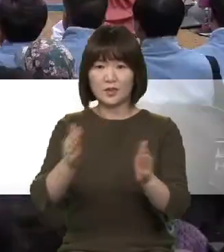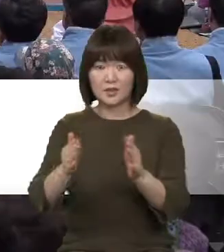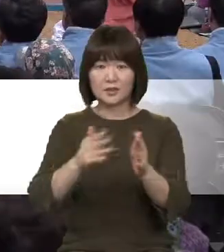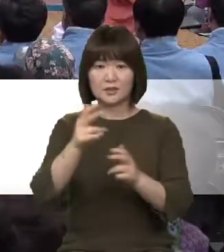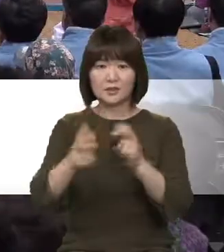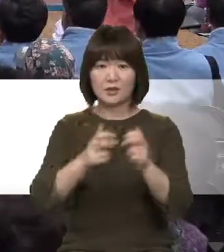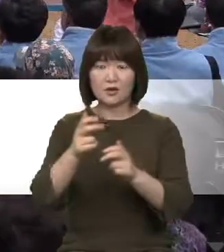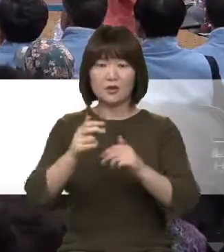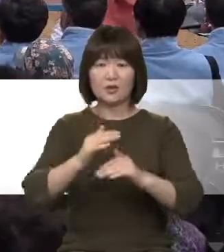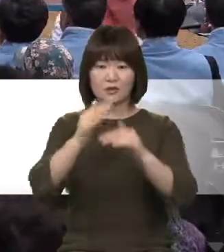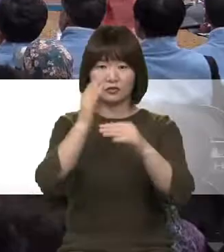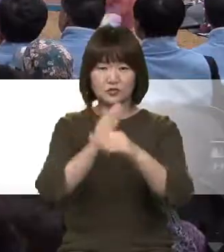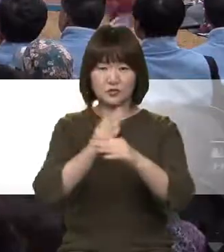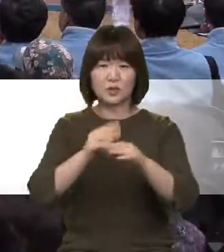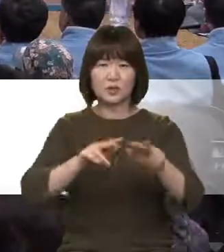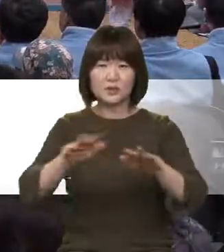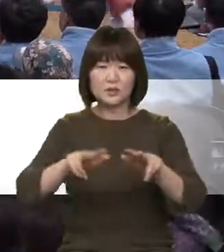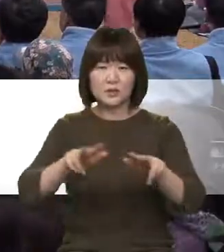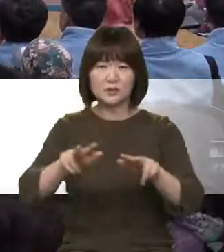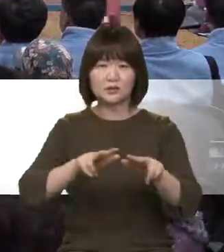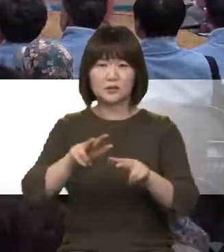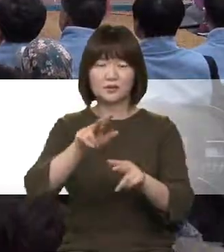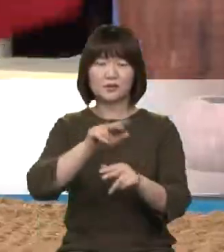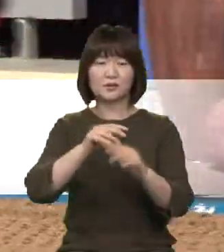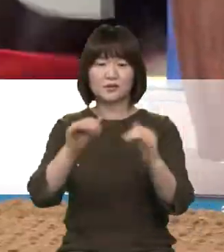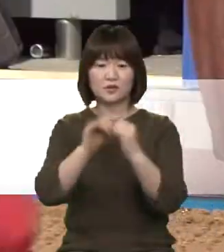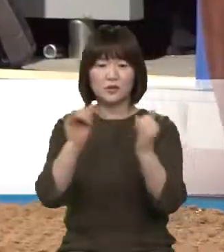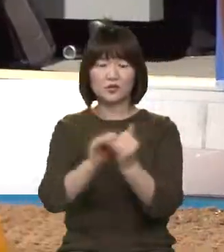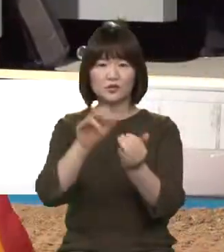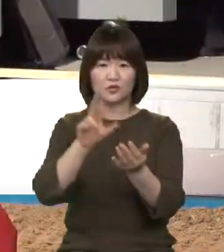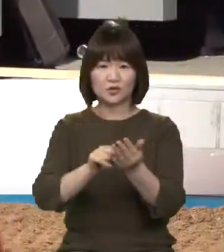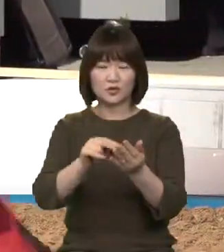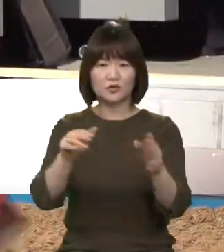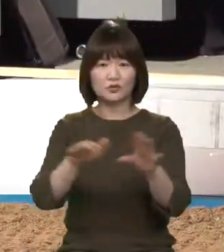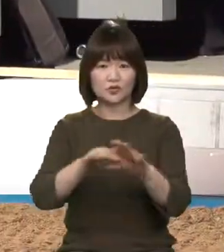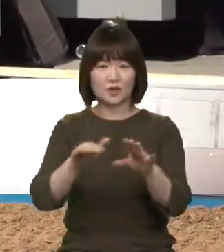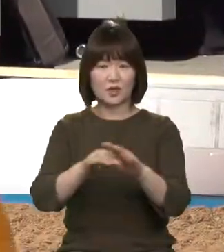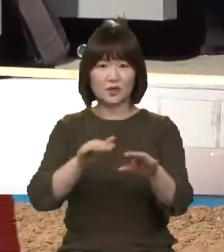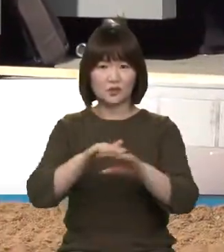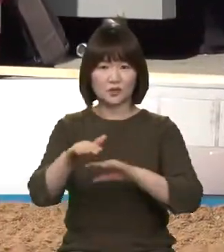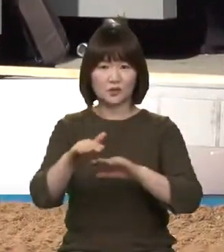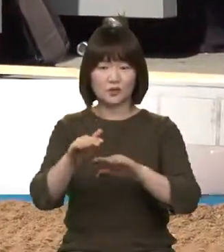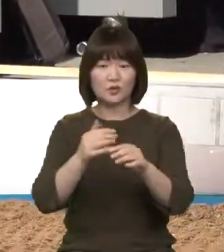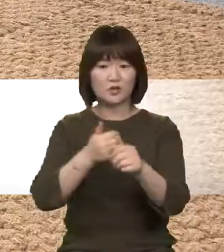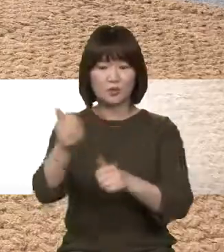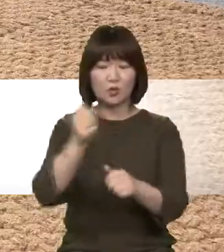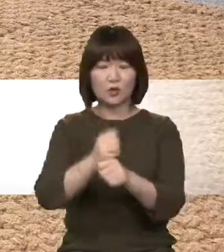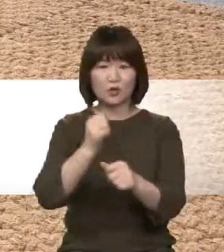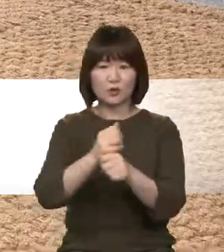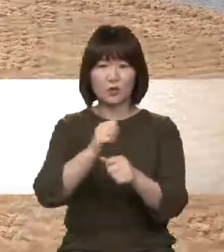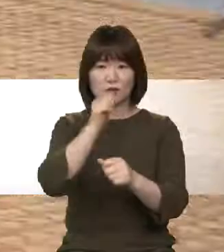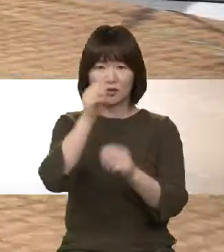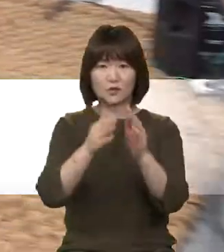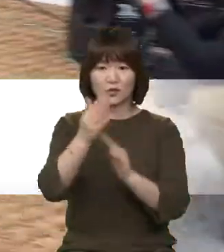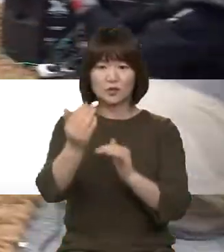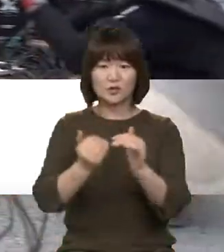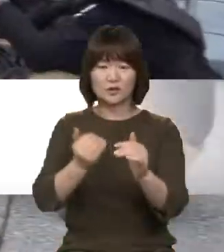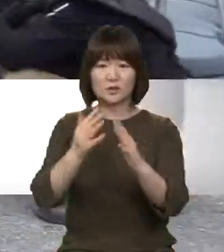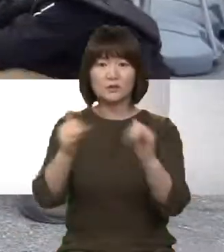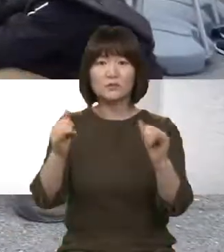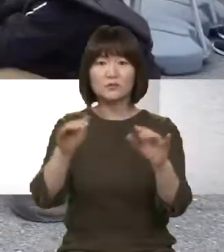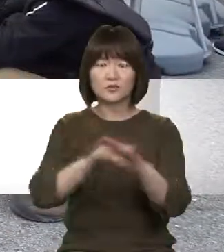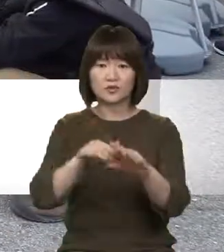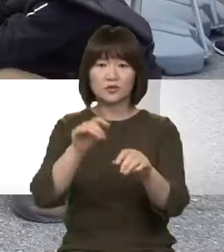또 예비 사업 과정에서 지진 이라는 지역의 사회적 이슈를 문화적 방식으로 극복하고 재철 도시 이전에 입문 썽